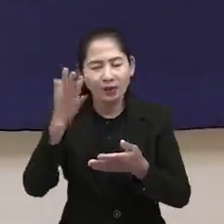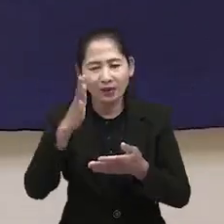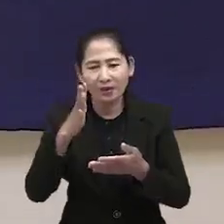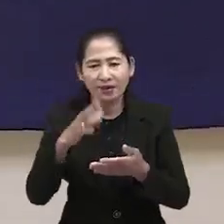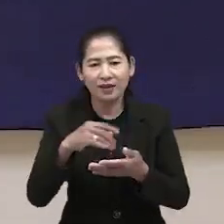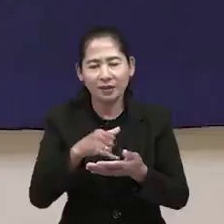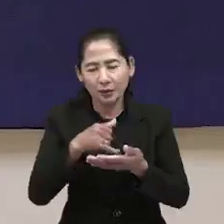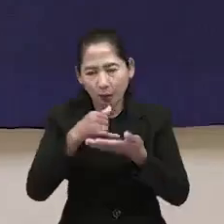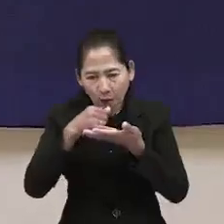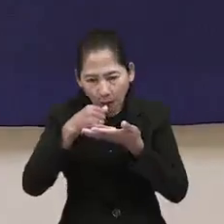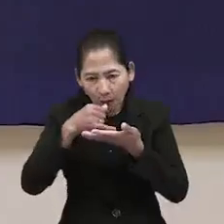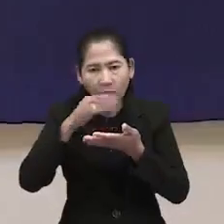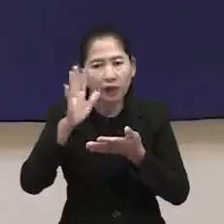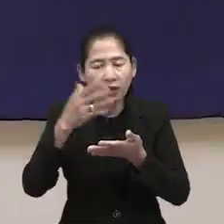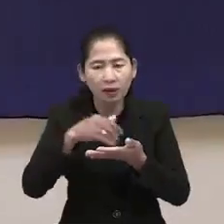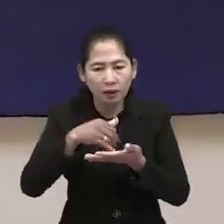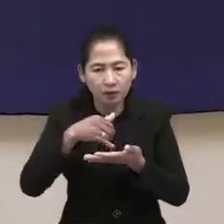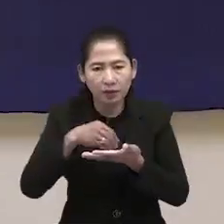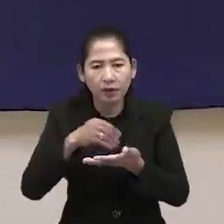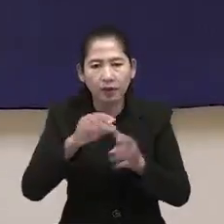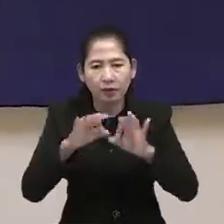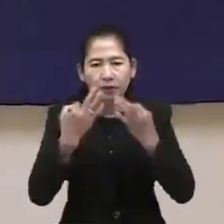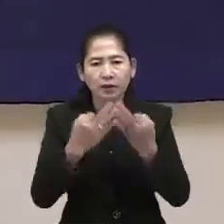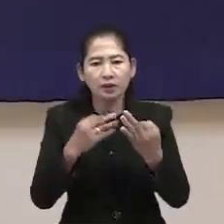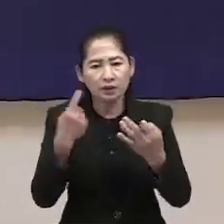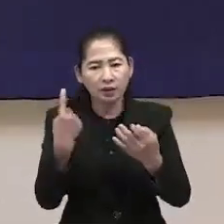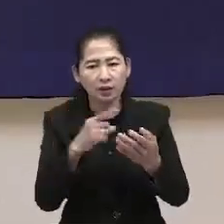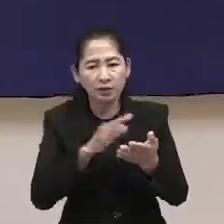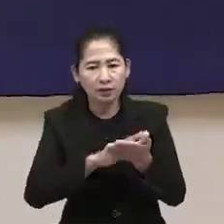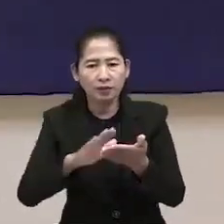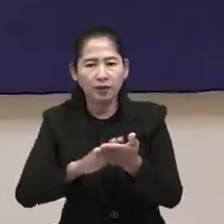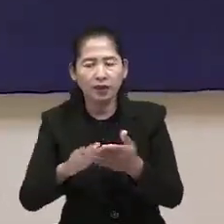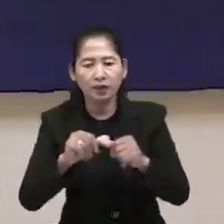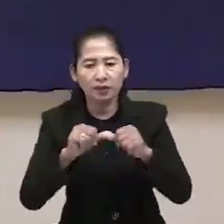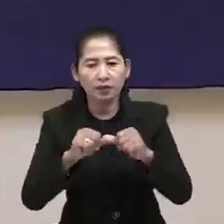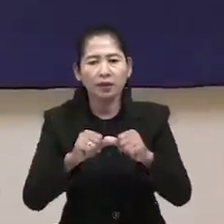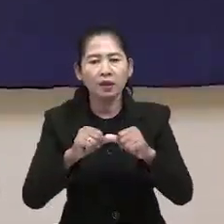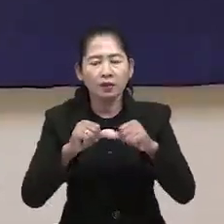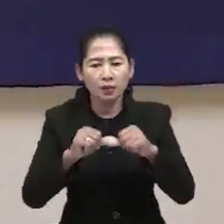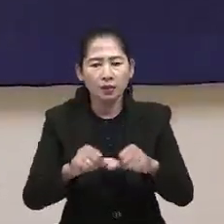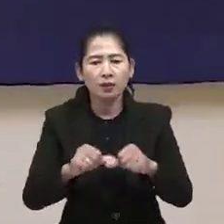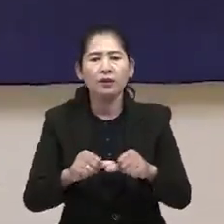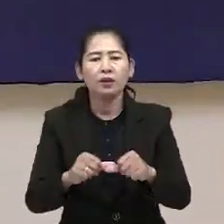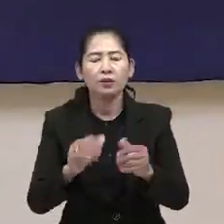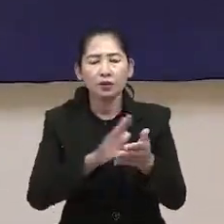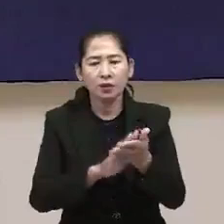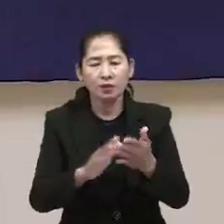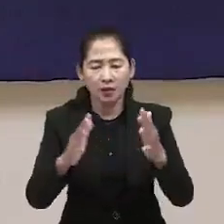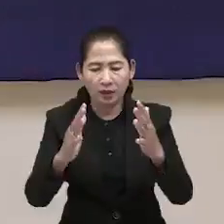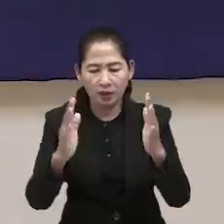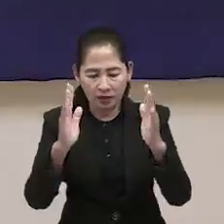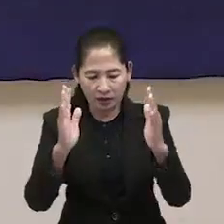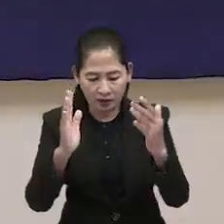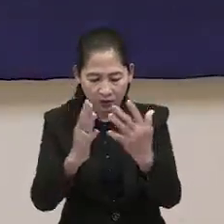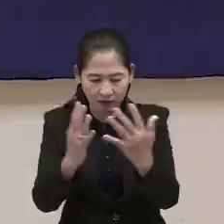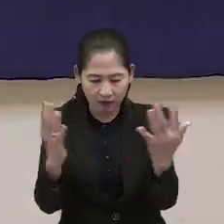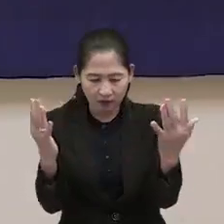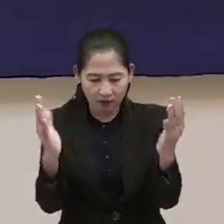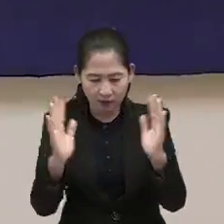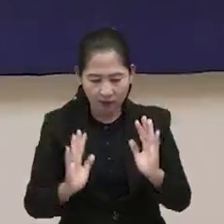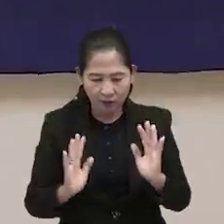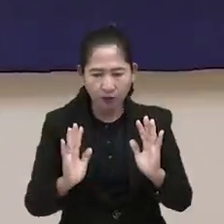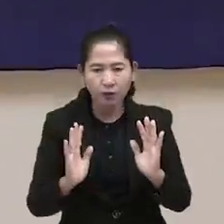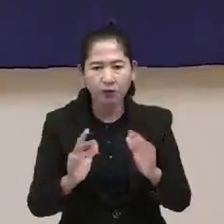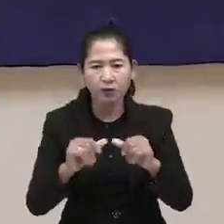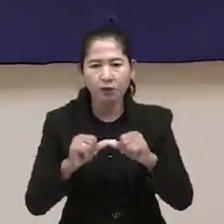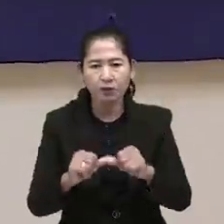ប្រាកំពុងទៅយោបើកទេណាកូនគ្រួសារខ្ញុំតែងតែសម្អាតជាប្រចាំសម្អាតអីគេកូនចាសម្អាតទ្រុងណាកូនណាសម្អាតទ្រុ